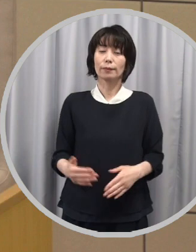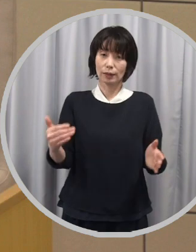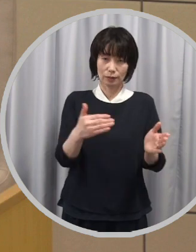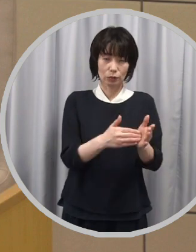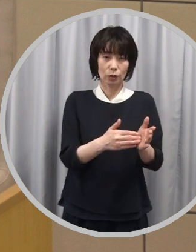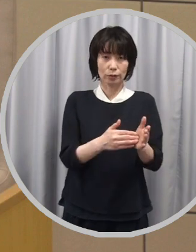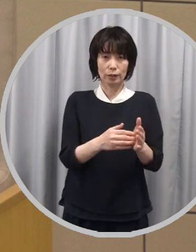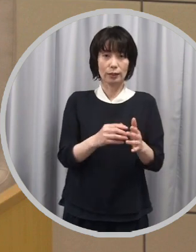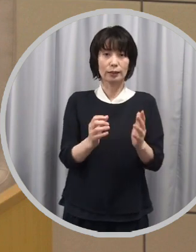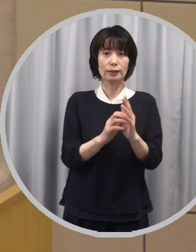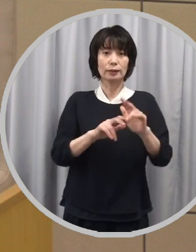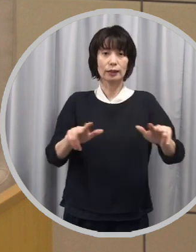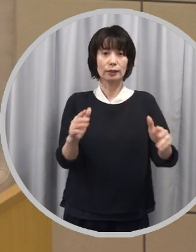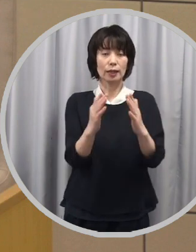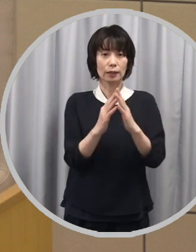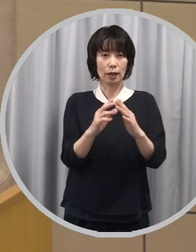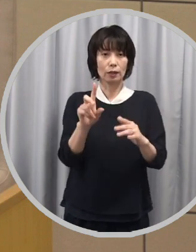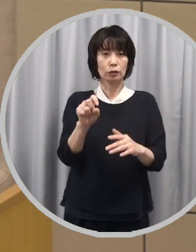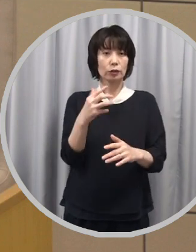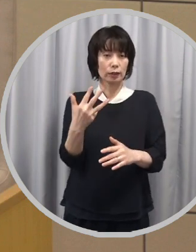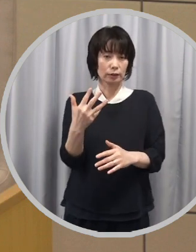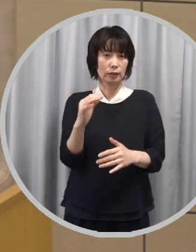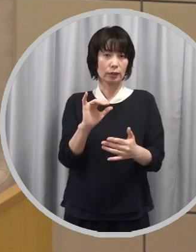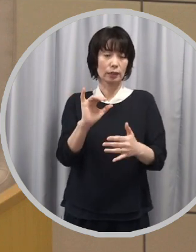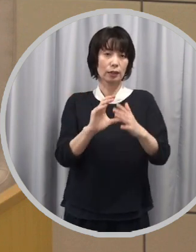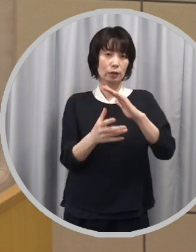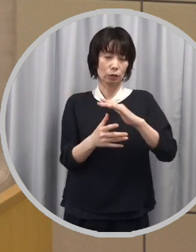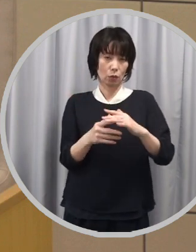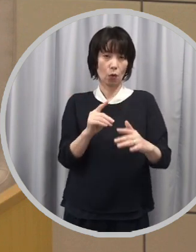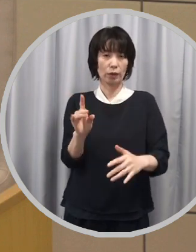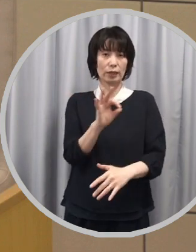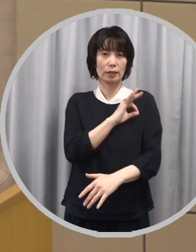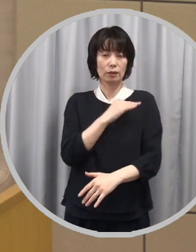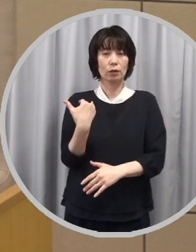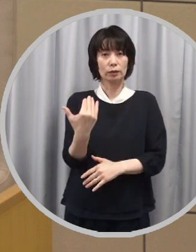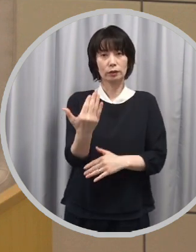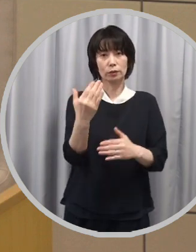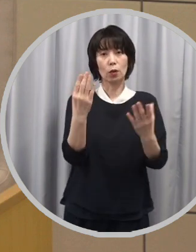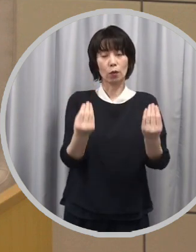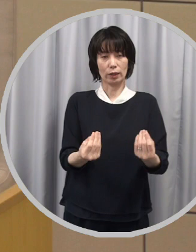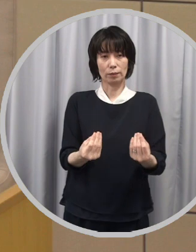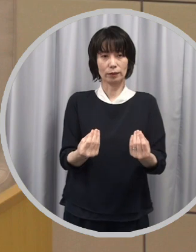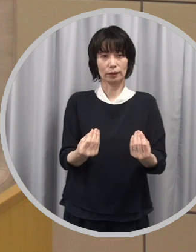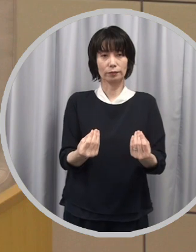以上で積成会18番伊藤和治議員の質問を